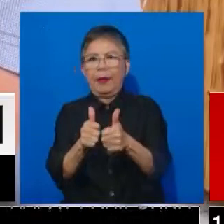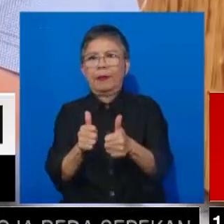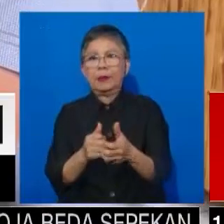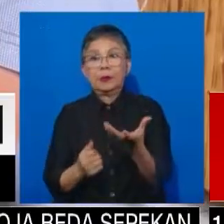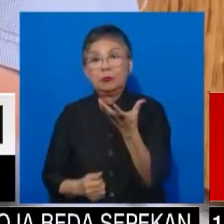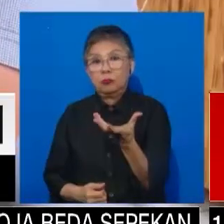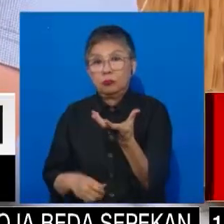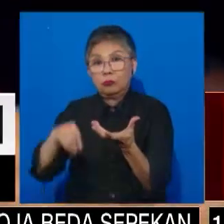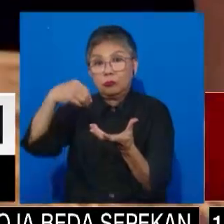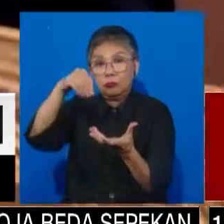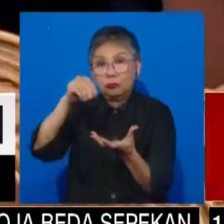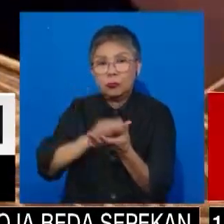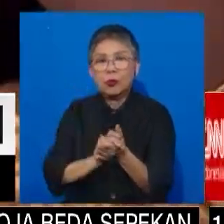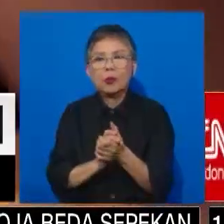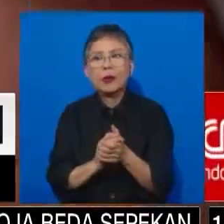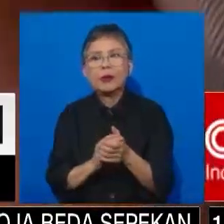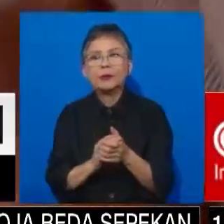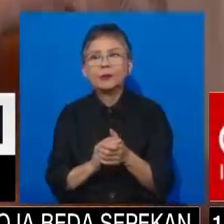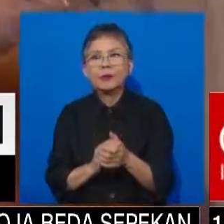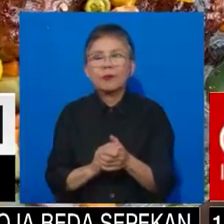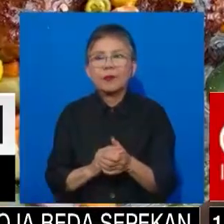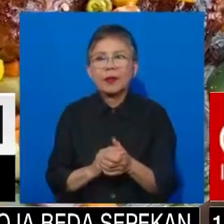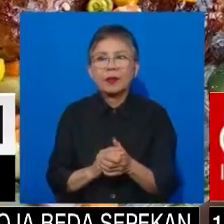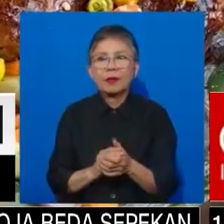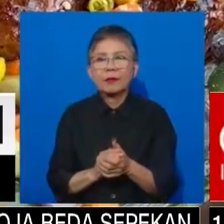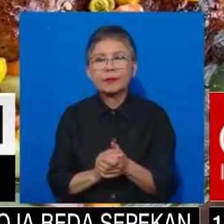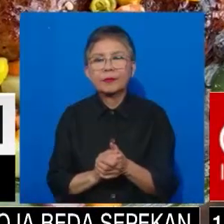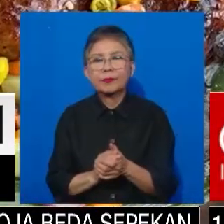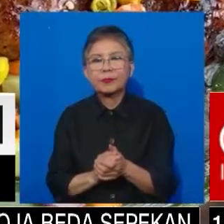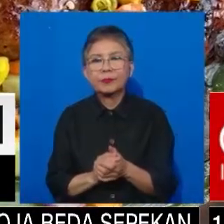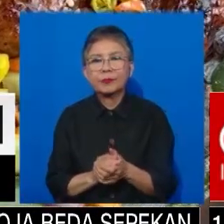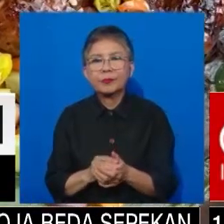Seporsi sate buntel ayam di kedai sate Jalan Taman Cibenying Utara Kota Bandung ini